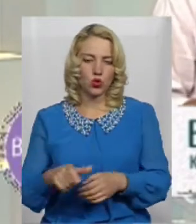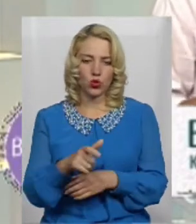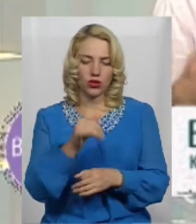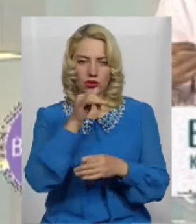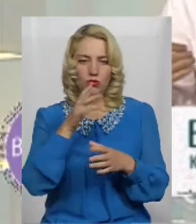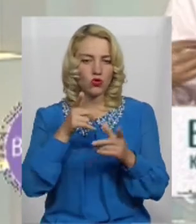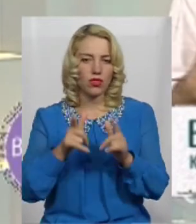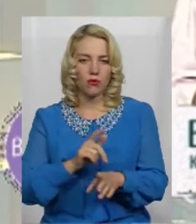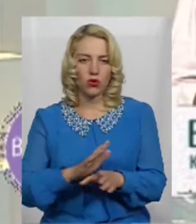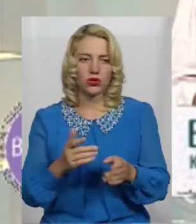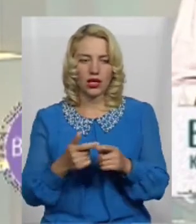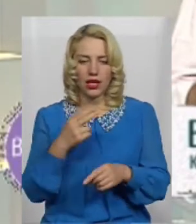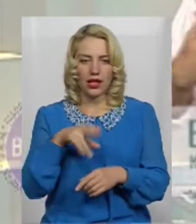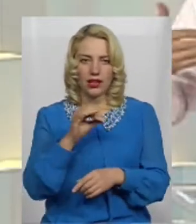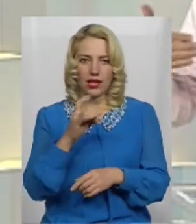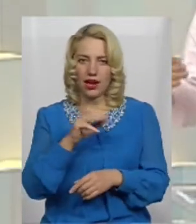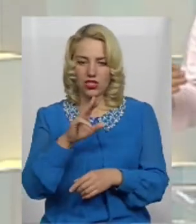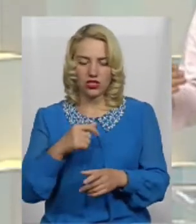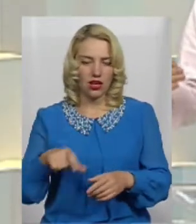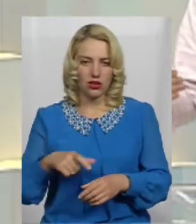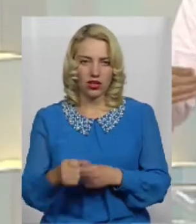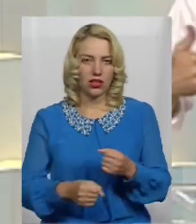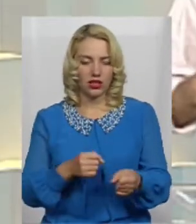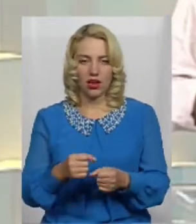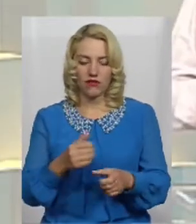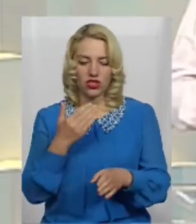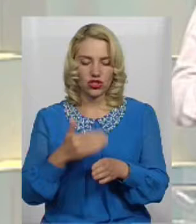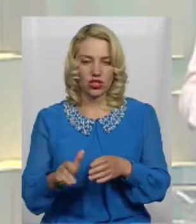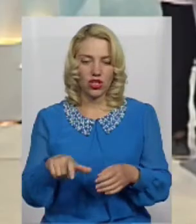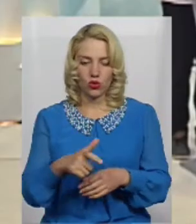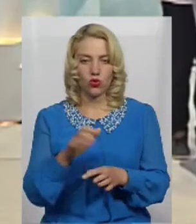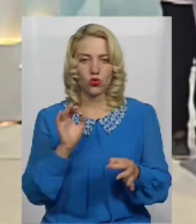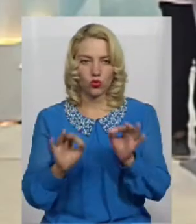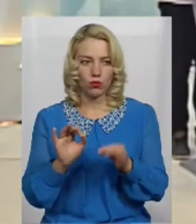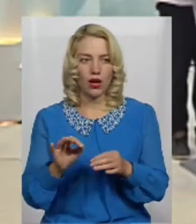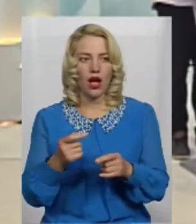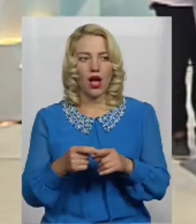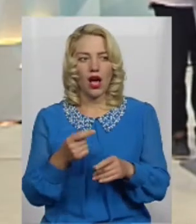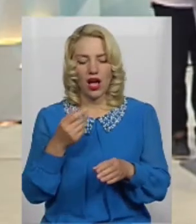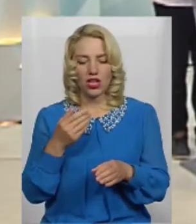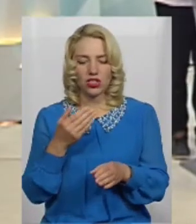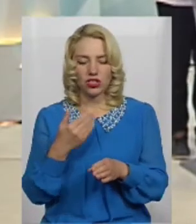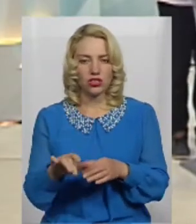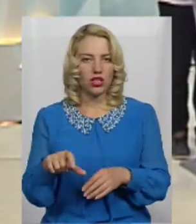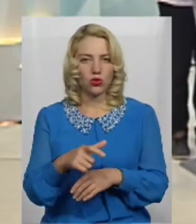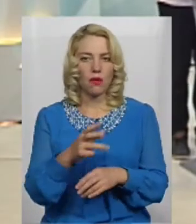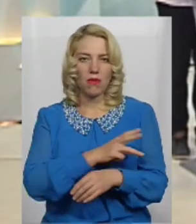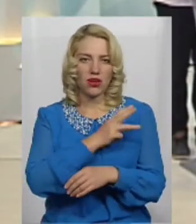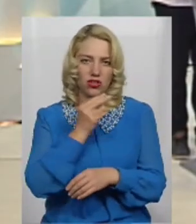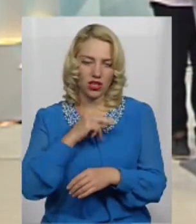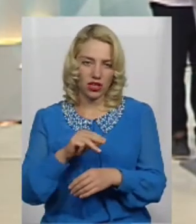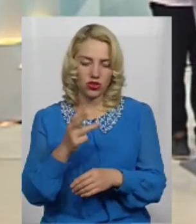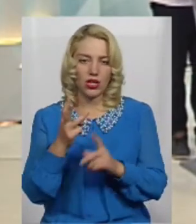можу не погодитись, тільки що з Деражні приїхав, то частина дороги добра, а частина, ну, бажає кращого. І